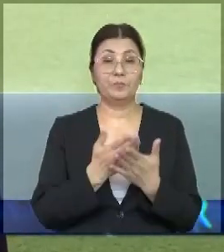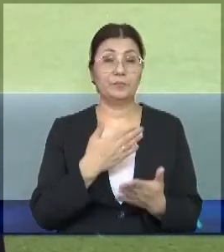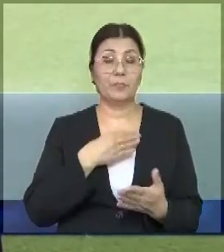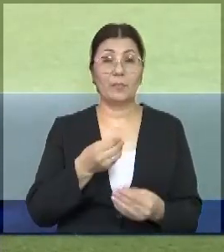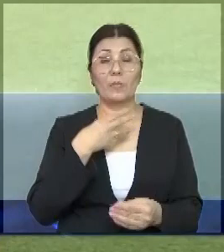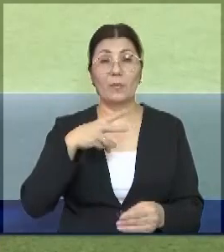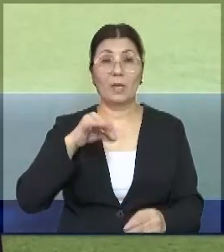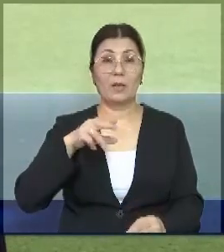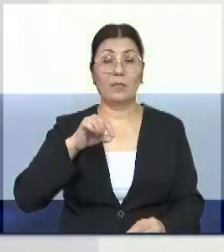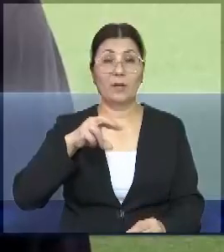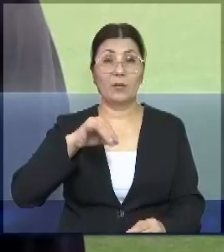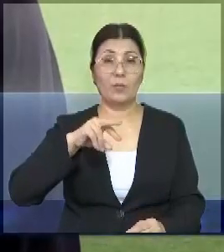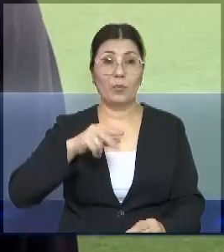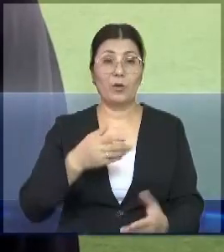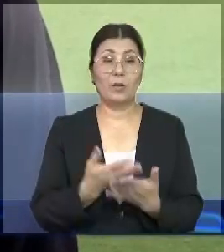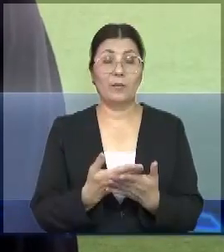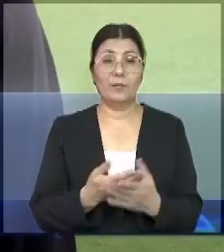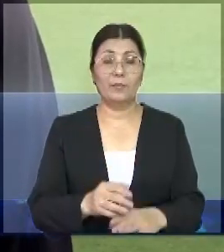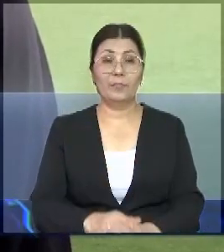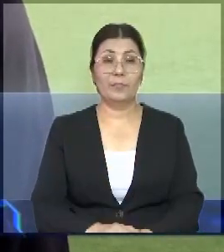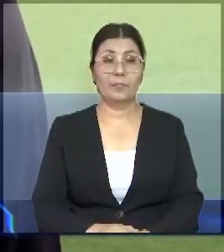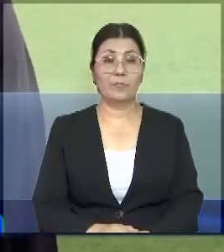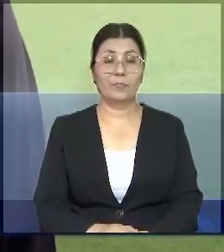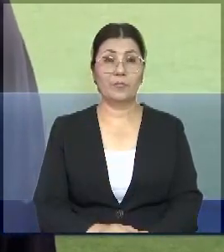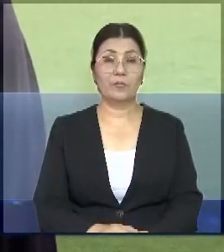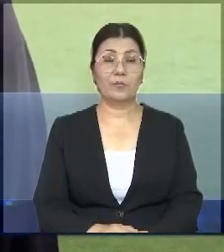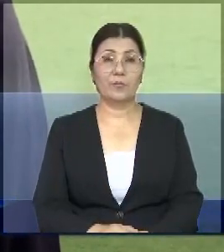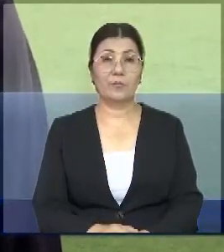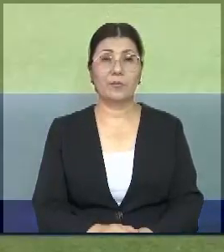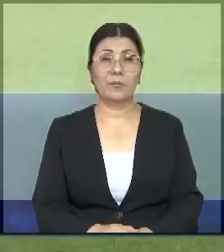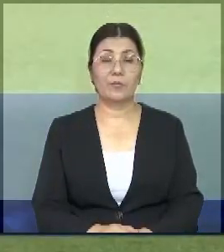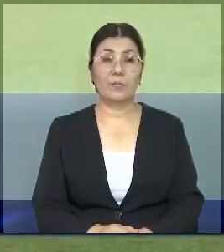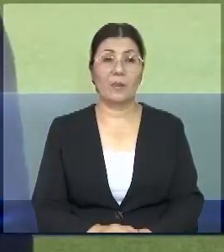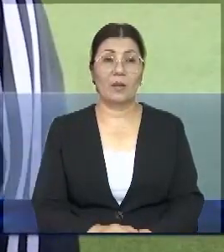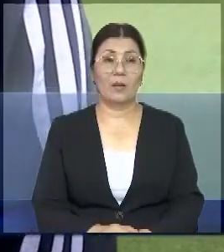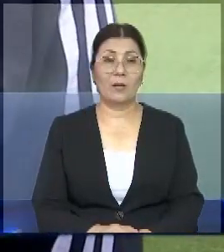нравится Ливерпуль у них есть защитник по имени Александр Арнольд